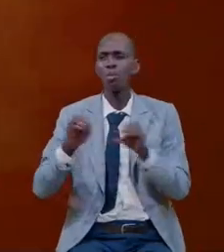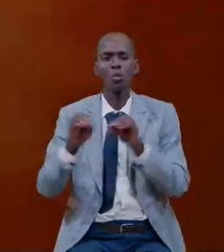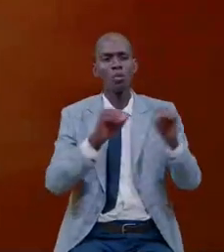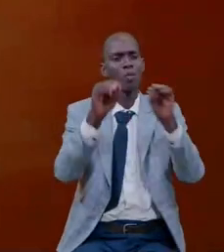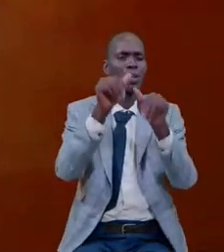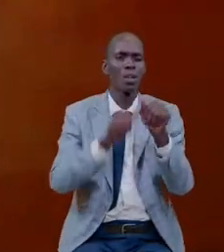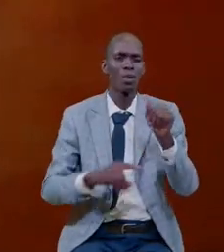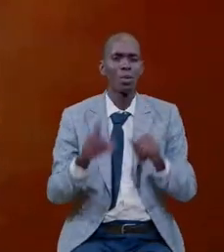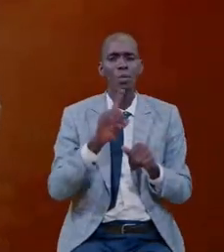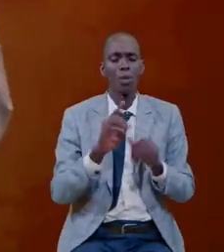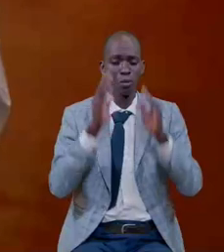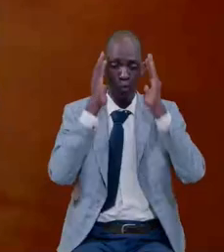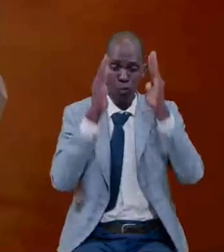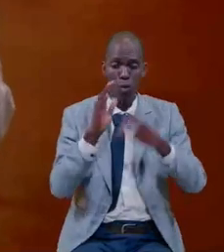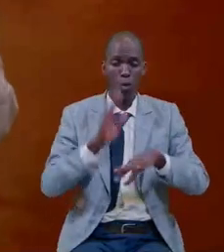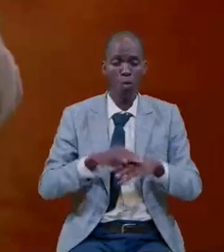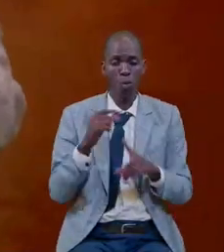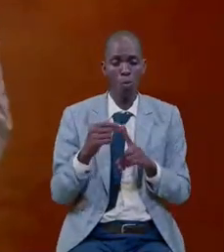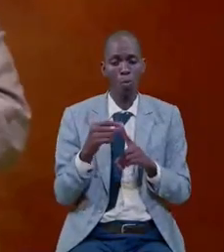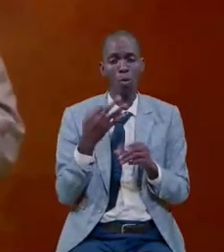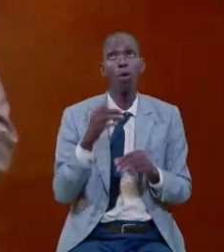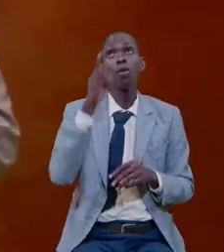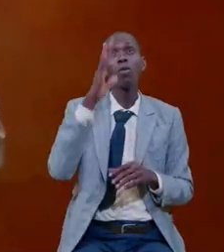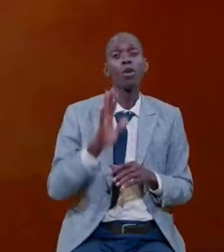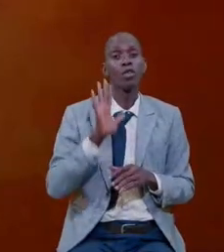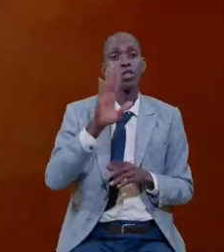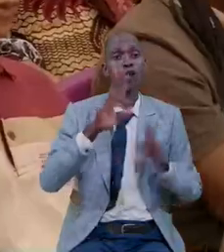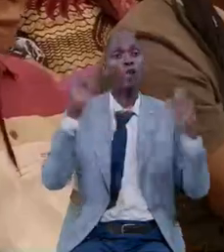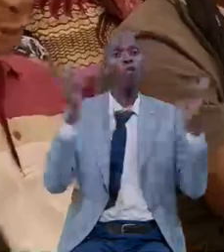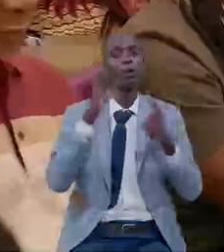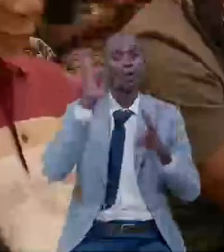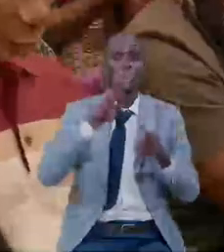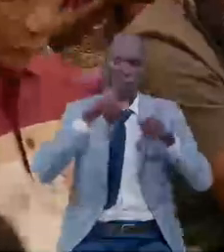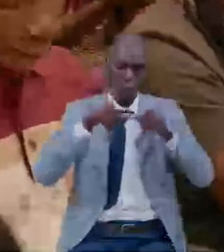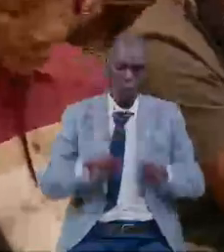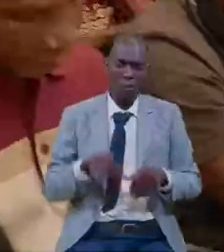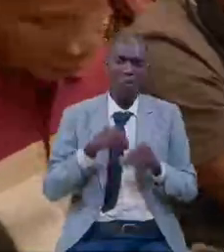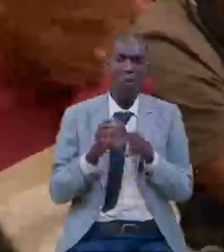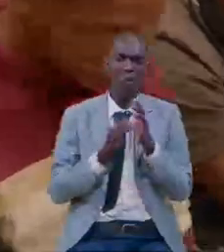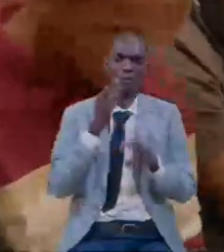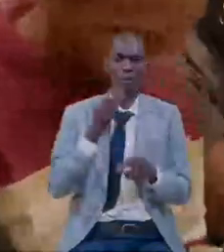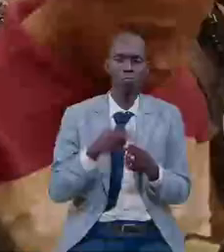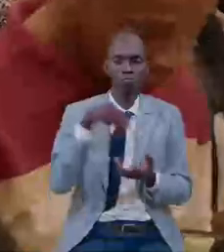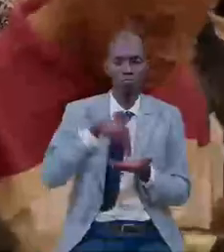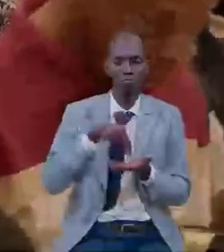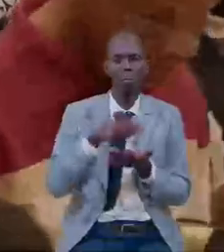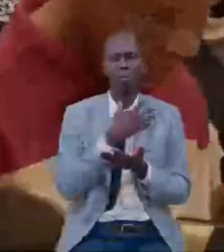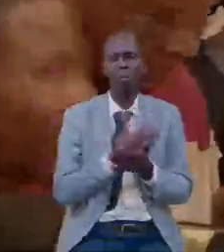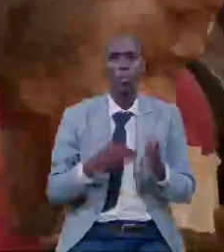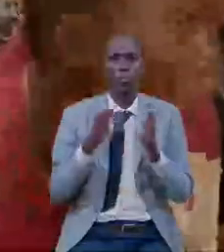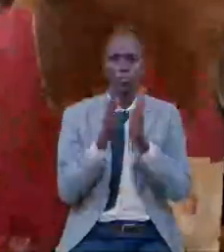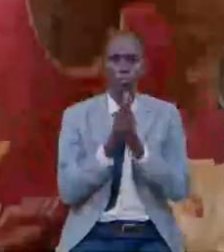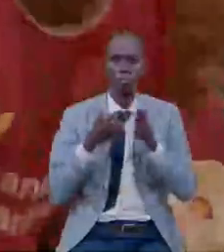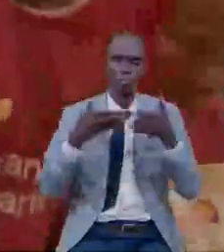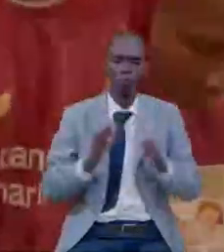vous. Regardez la parole. Votre victoire sera permanente au nom de Jésus. Tenez-vous debout maintenant